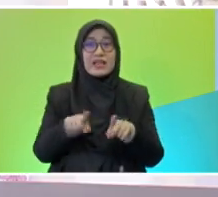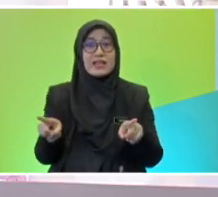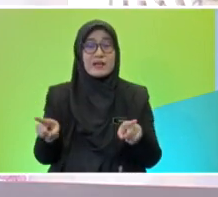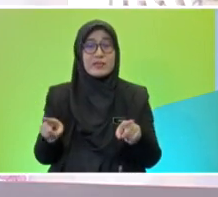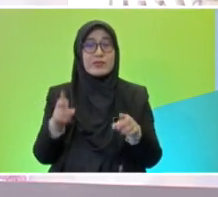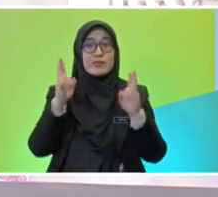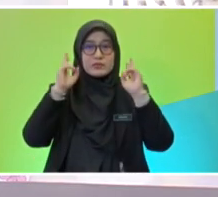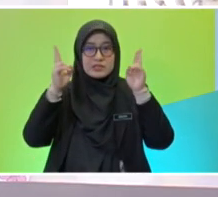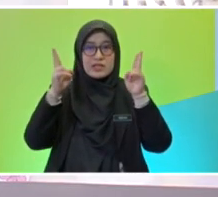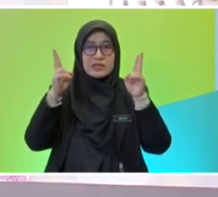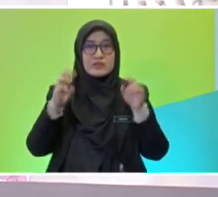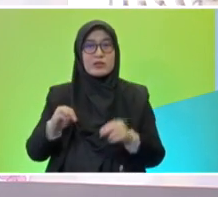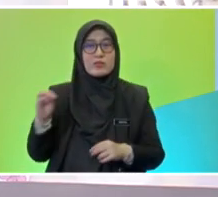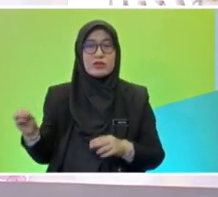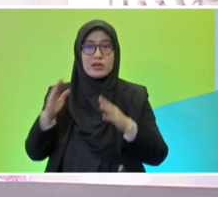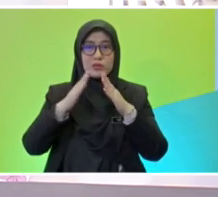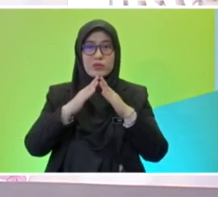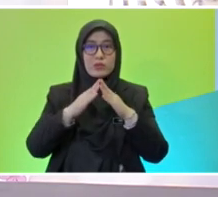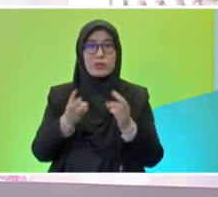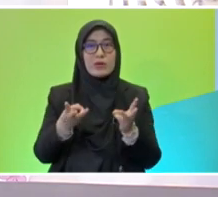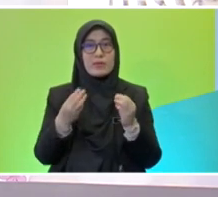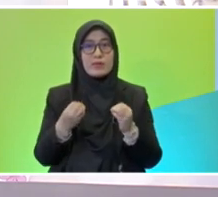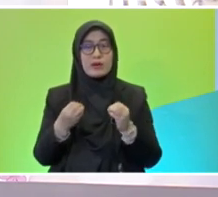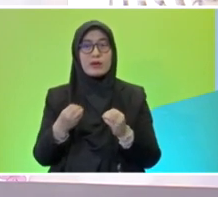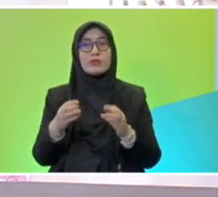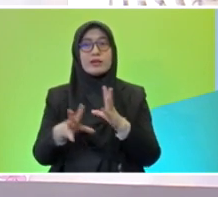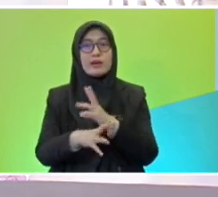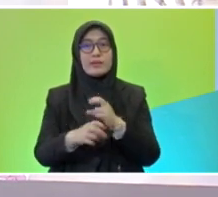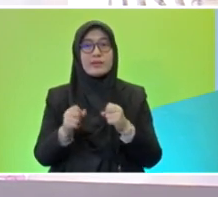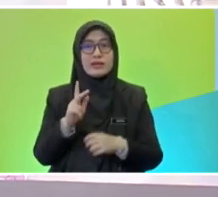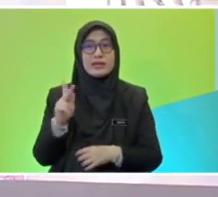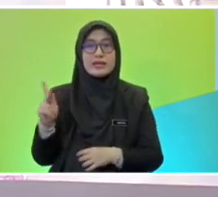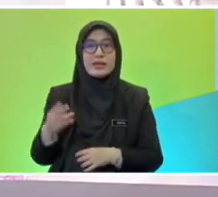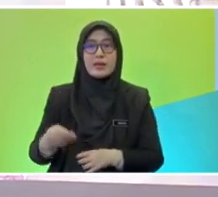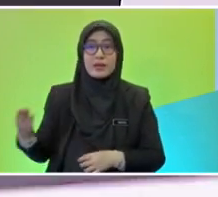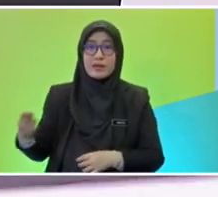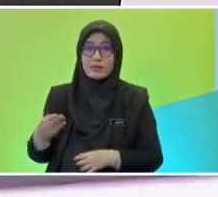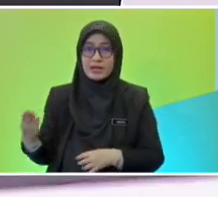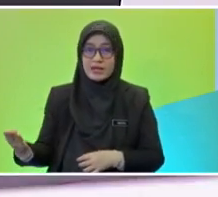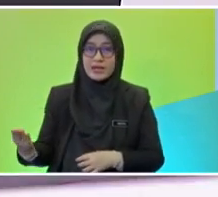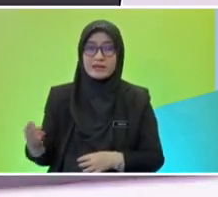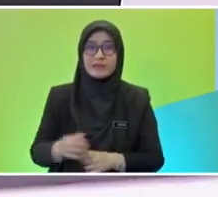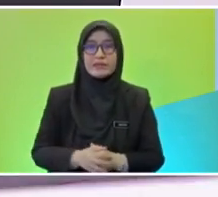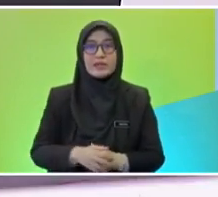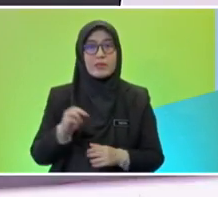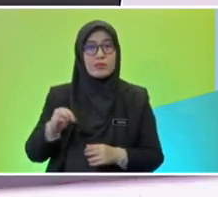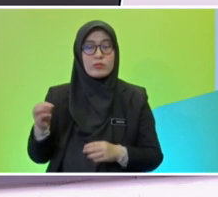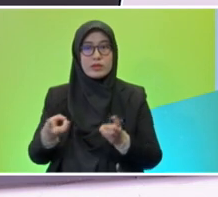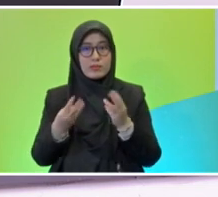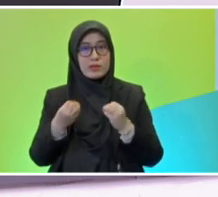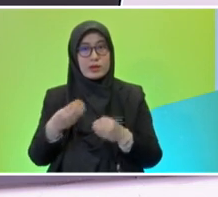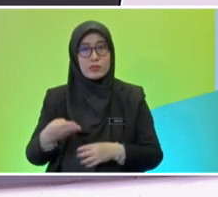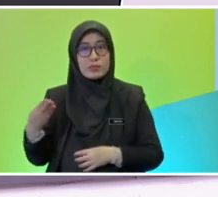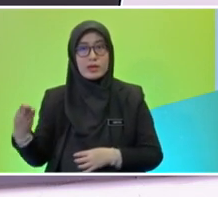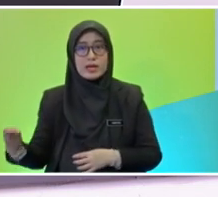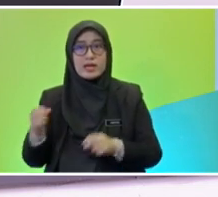murid-murid eee di rumah itu enggak tahu mana enggak dapat ee baru juga oke karena dapatkan bahan rujukan